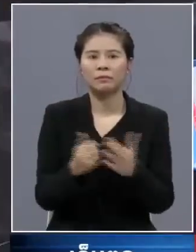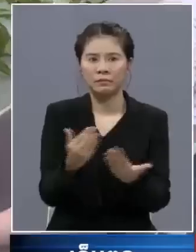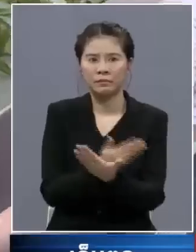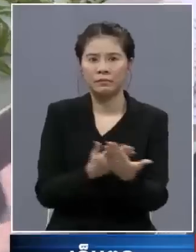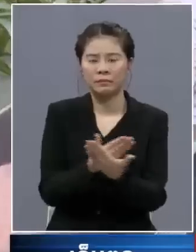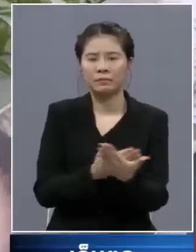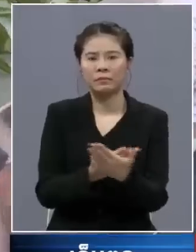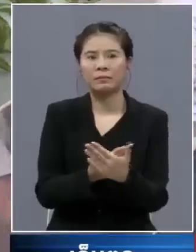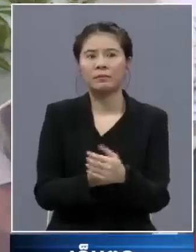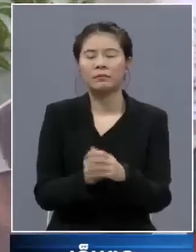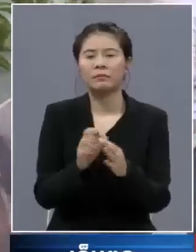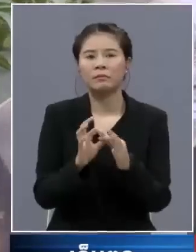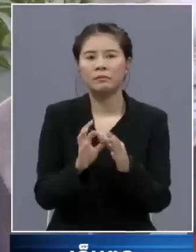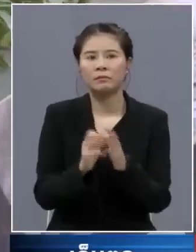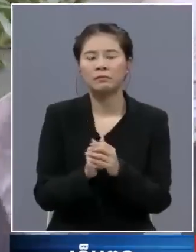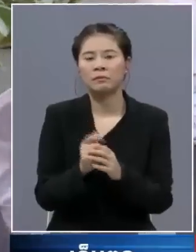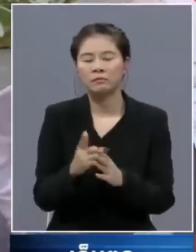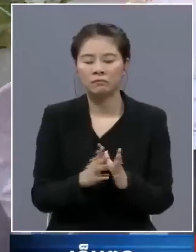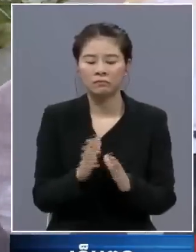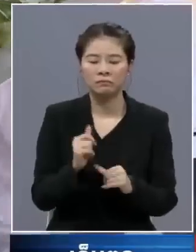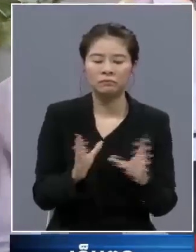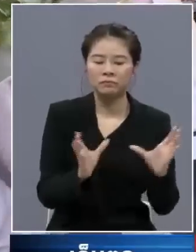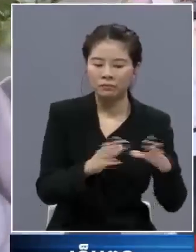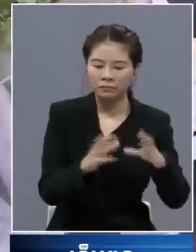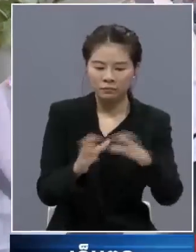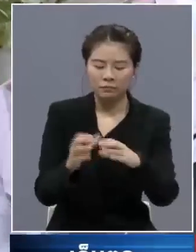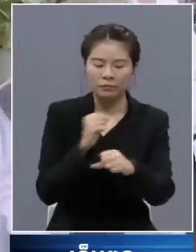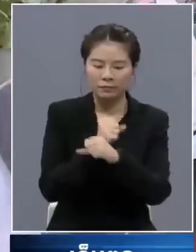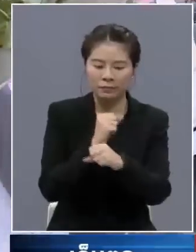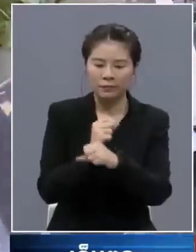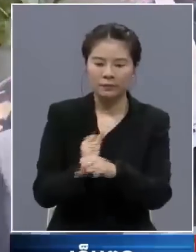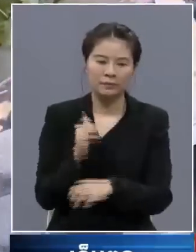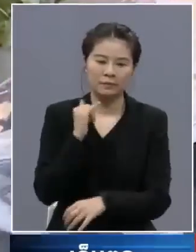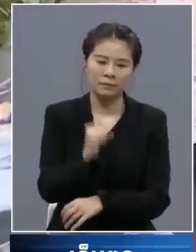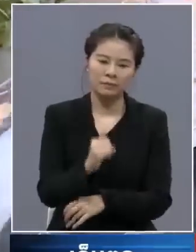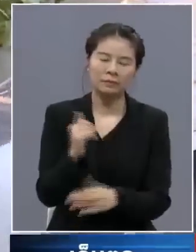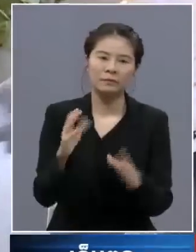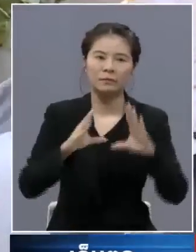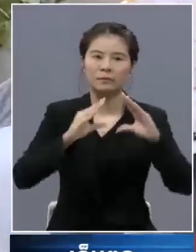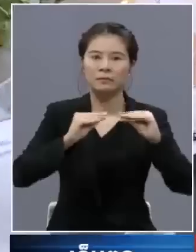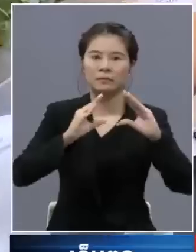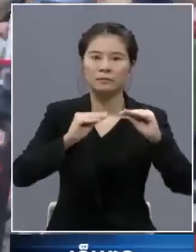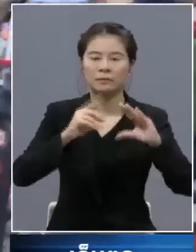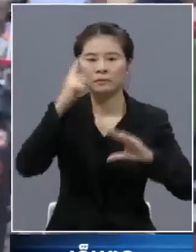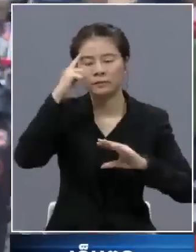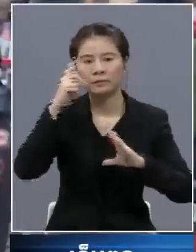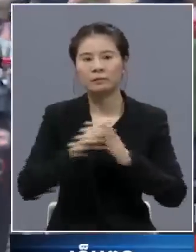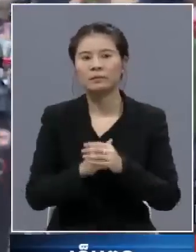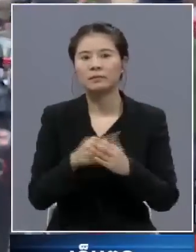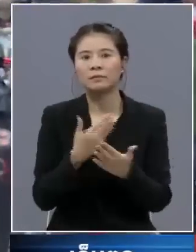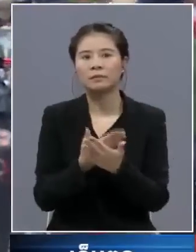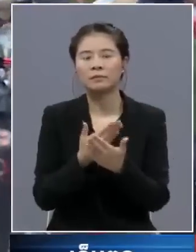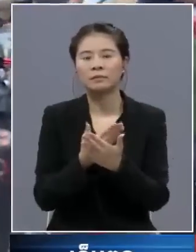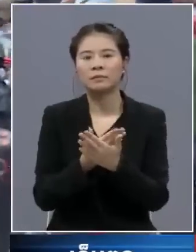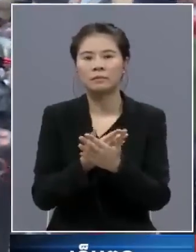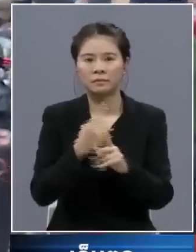ที่เราเล่ากันไปว่าเดินสายรับฟังความคิดเห็นจากคนที่เกี่ยวข้องทั้งหมดนะครับแล้วก็ยืนยันกับประชาชนว่าค่าแรงขั้นต่ำมีความจำเป็น